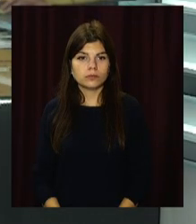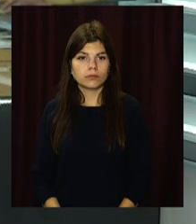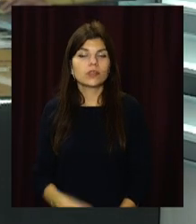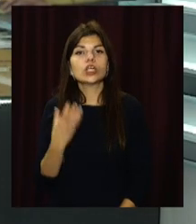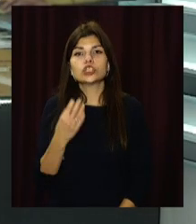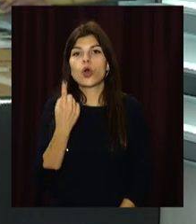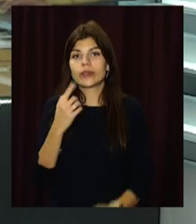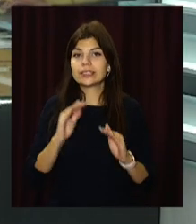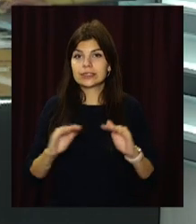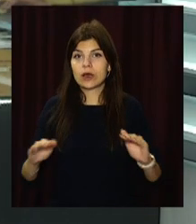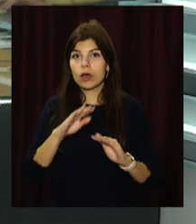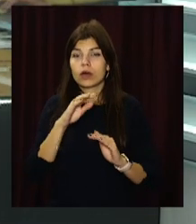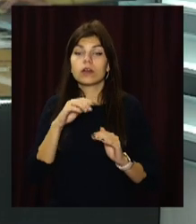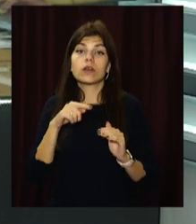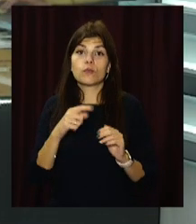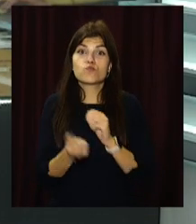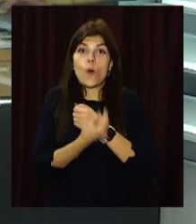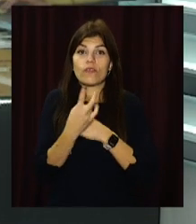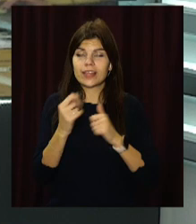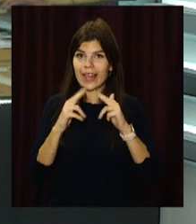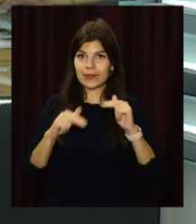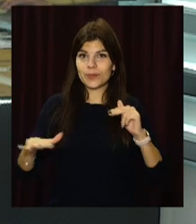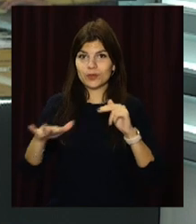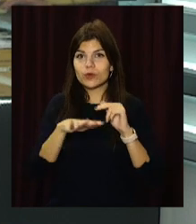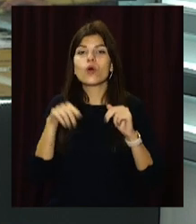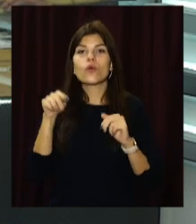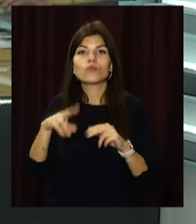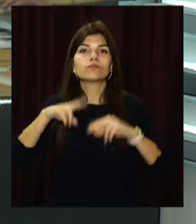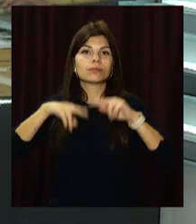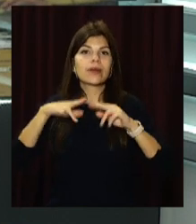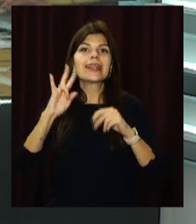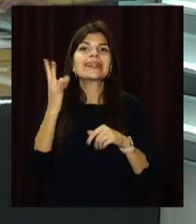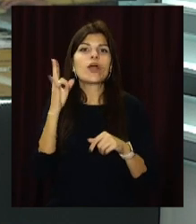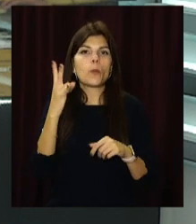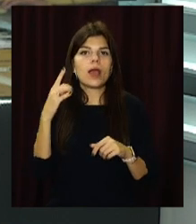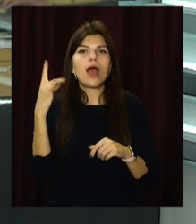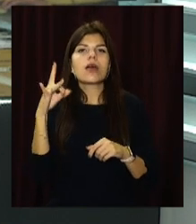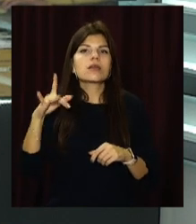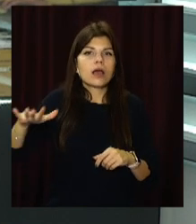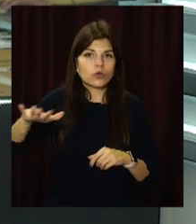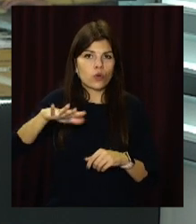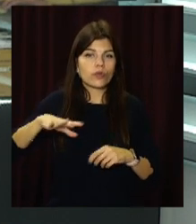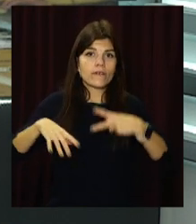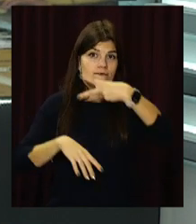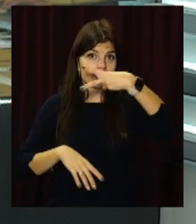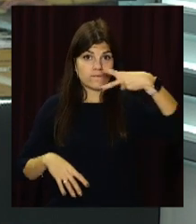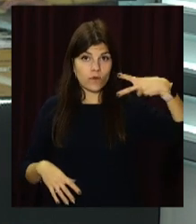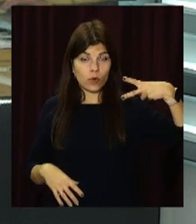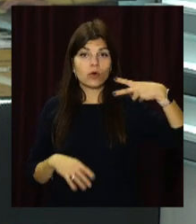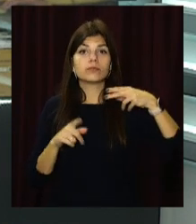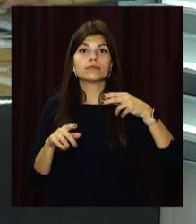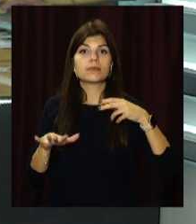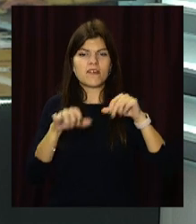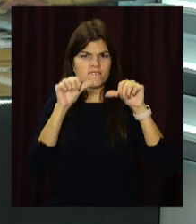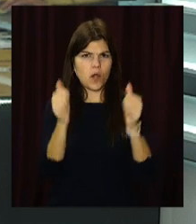Ще один дитсадок Підкова з'явиться на Дніпропетровщині. Його будують в Нікопольському районі. Двоповерхову будівлю